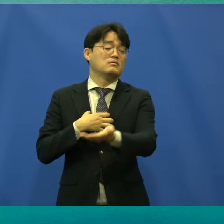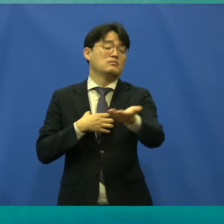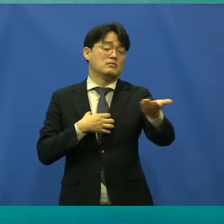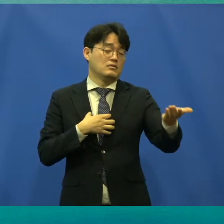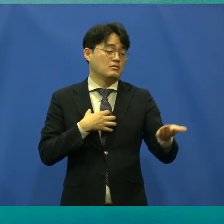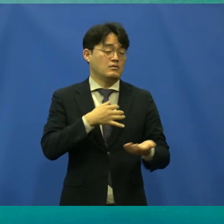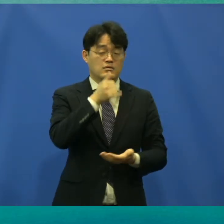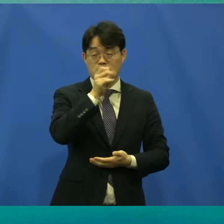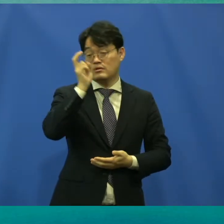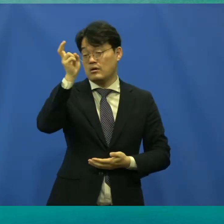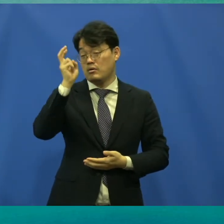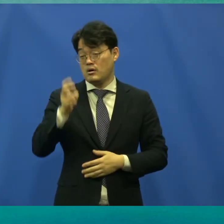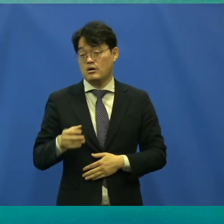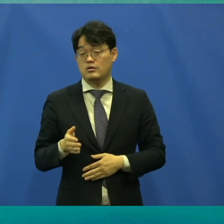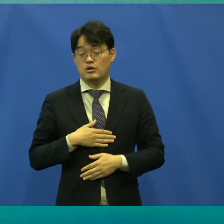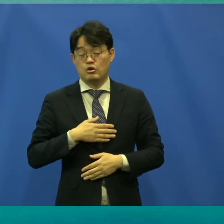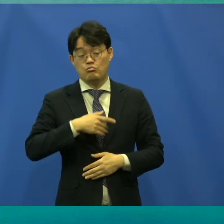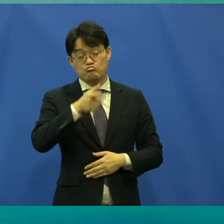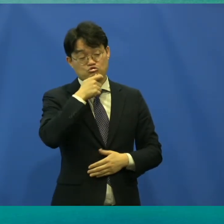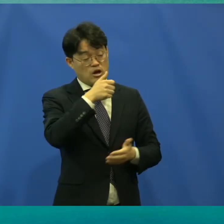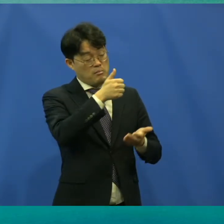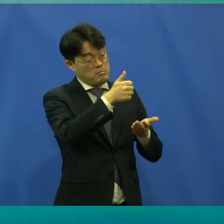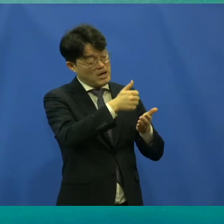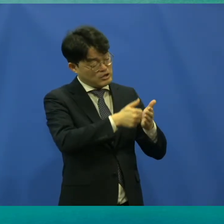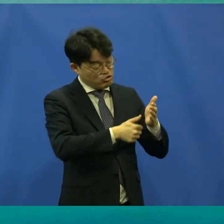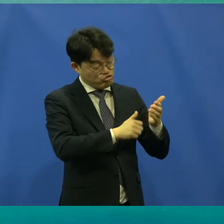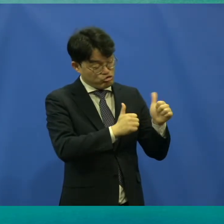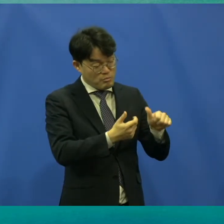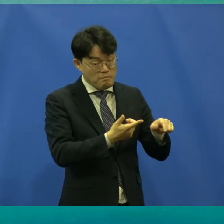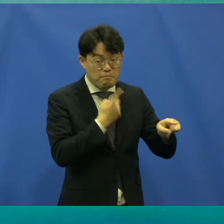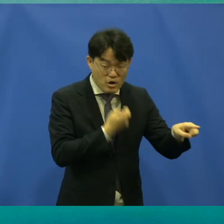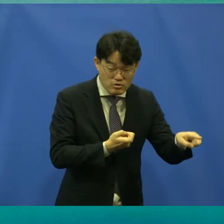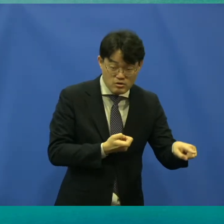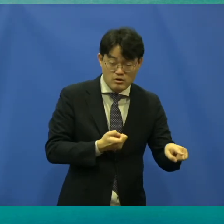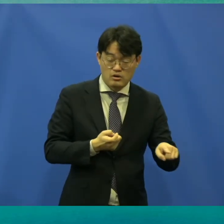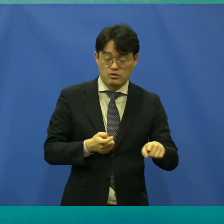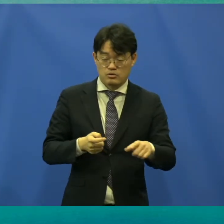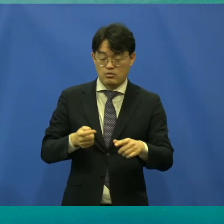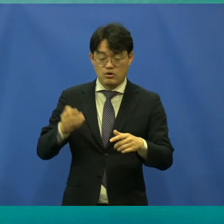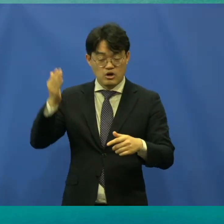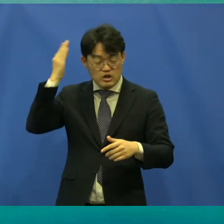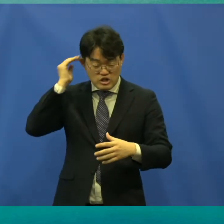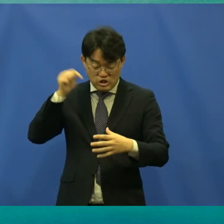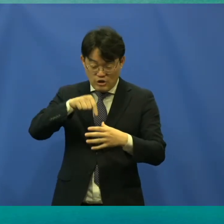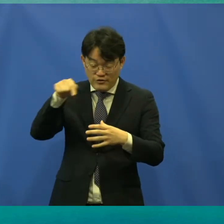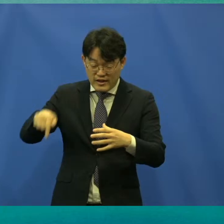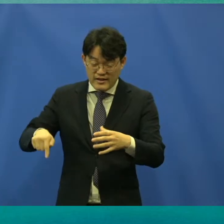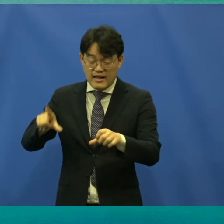물에 빠져 죽을 뻔했기도 하고 연탄 가스에 취해가지고 죽을 뻔도 하고